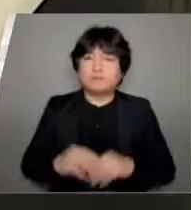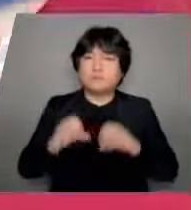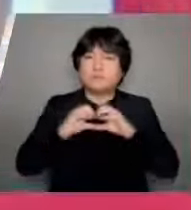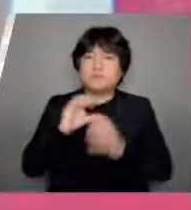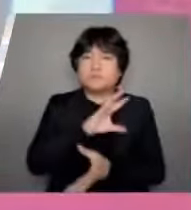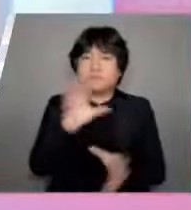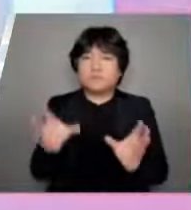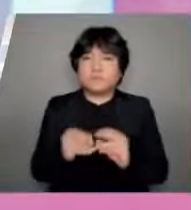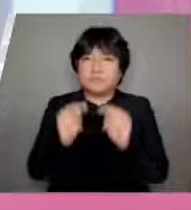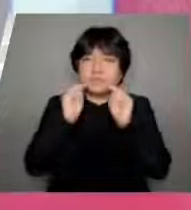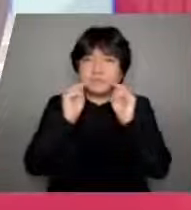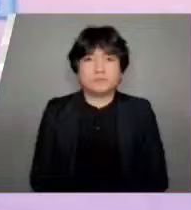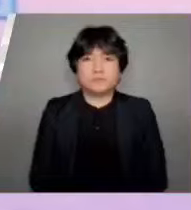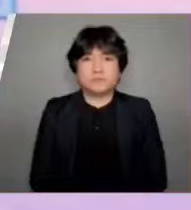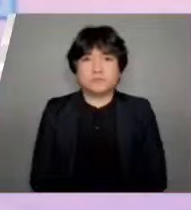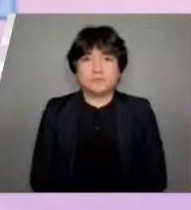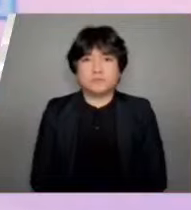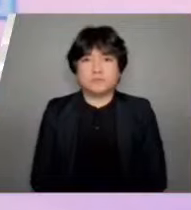ang inyong saksi.